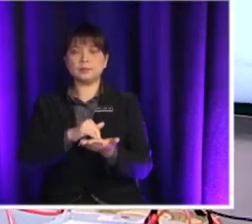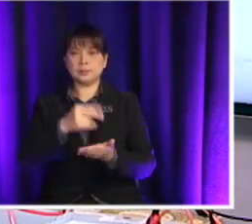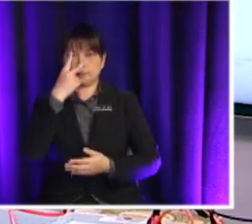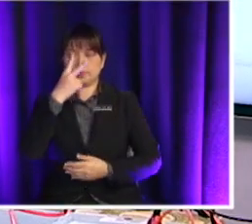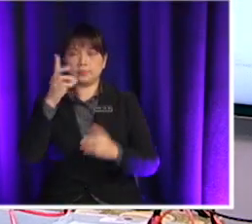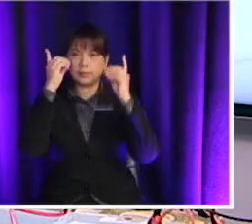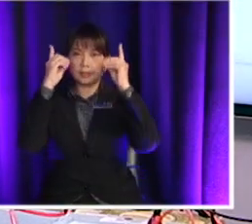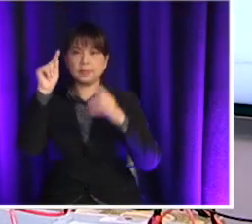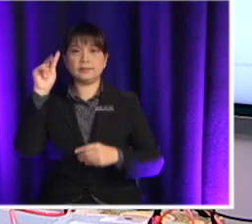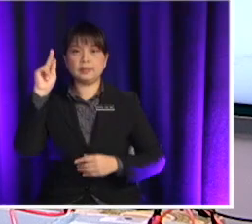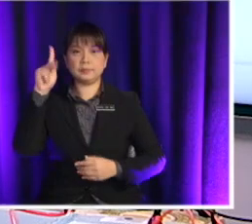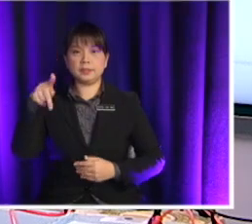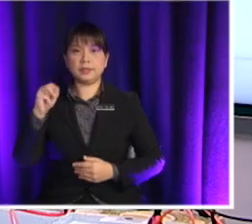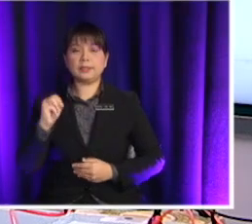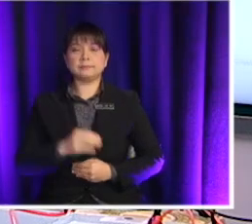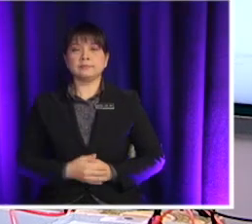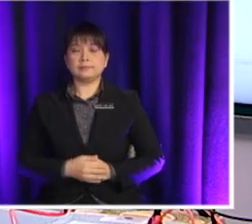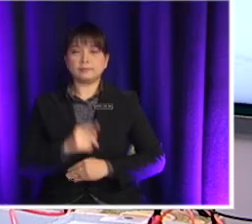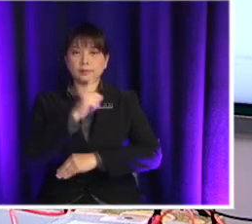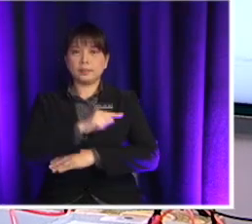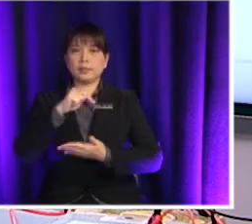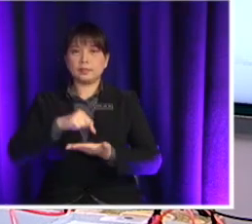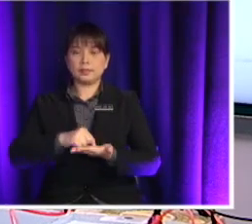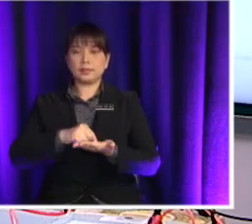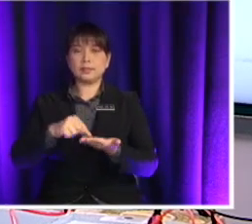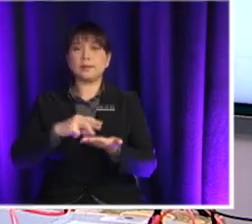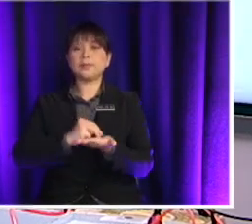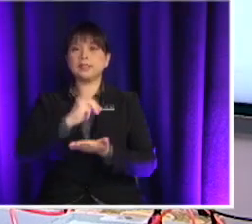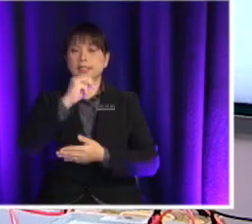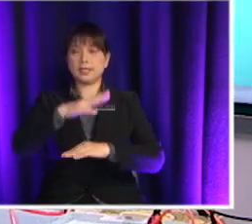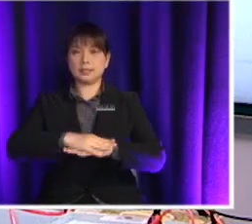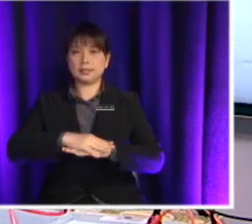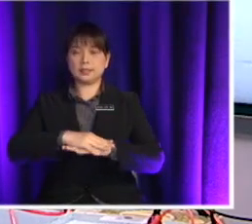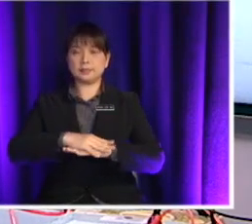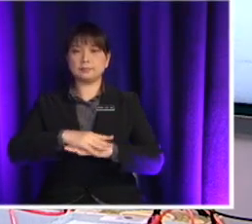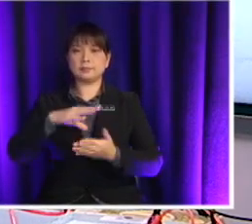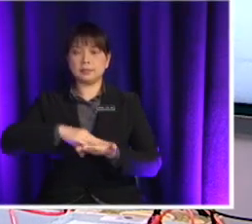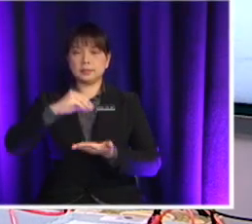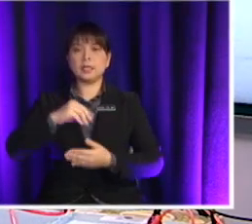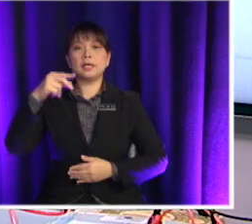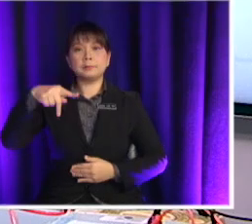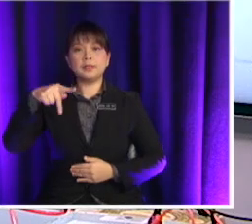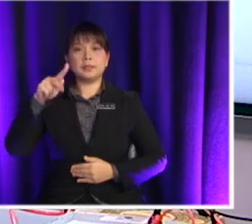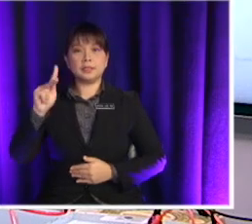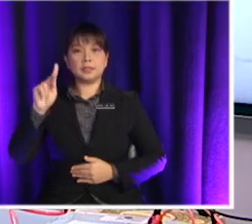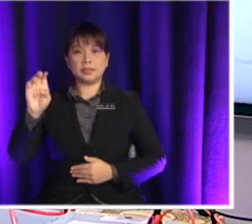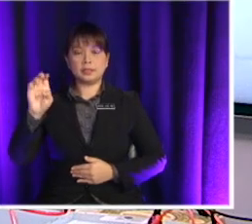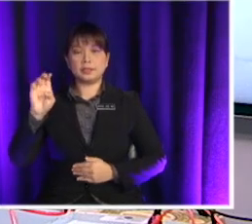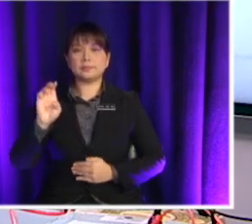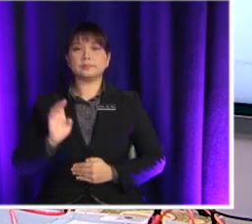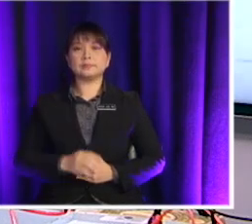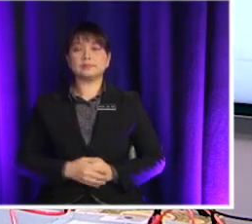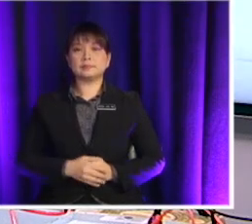Aiman Sufian Azman pada hari ini dalam slot menengah atas dalam mata pelajaran pengajian kejuruteraan elektrik dan